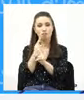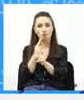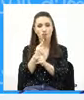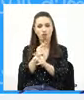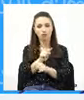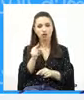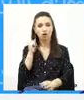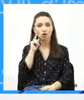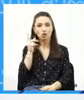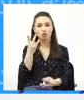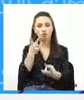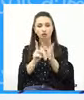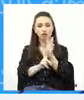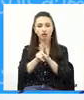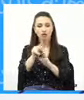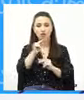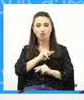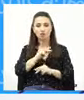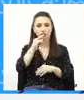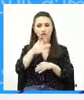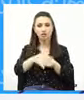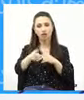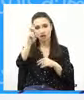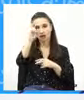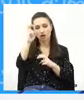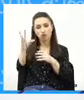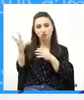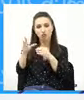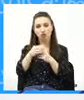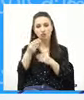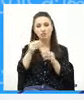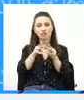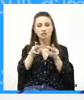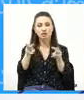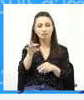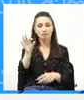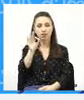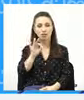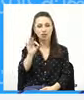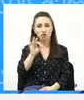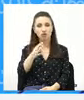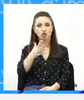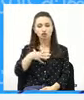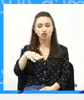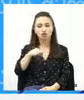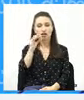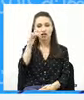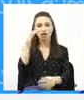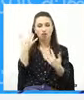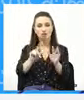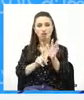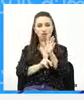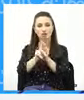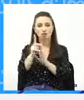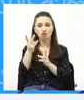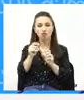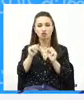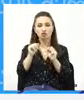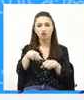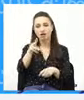რომ დაიწყონ მუშაობა ცენტრალურ ხელისუფლებასთან, ფინანსთა სამინისტროსთან, რათა ჩვენ იანვრიდან უკვე